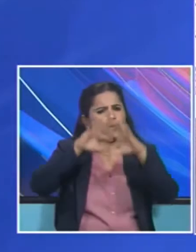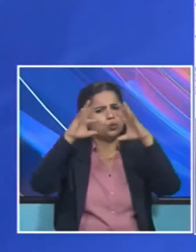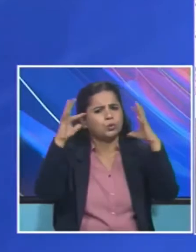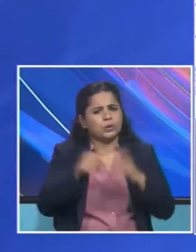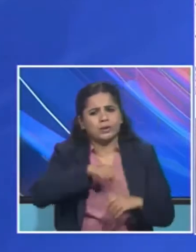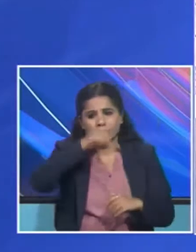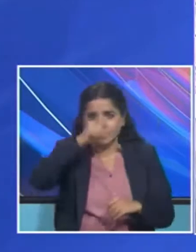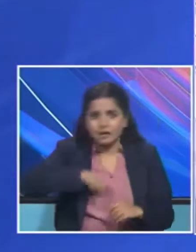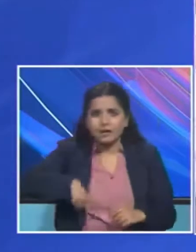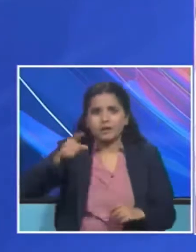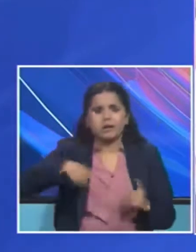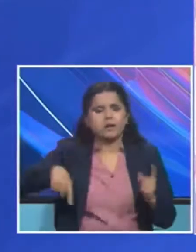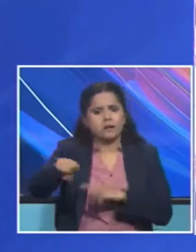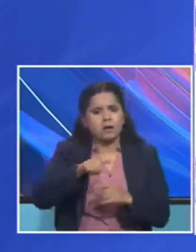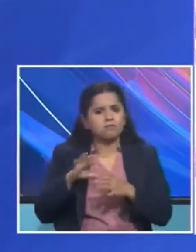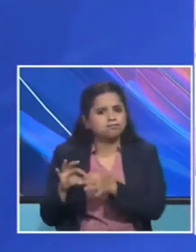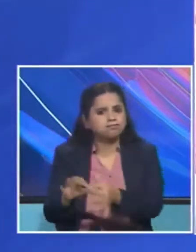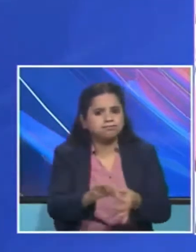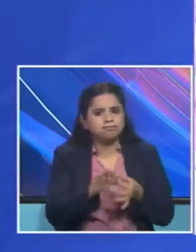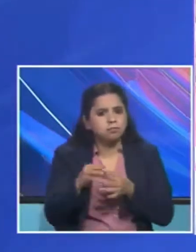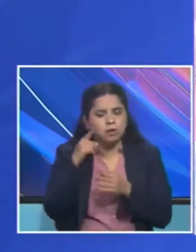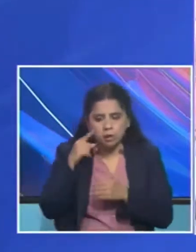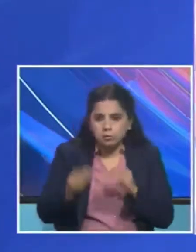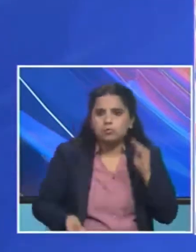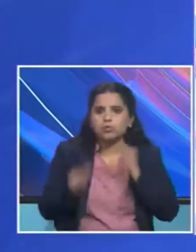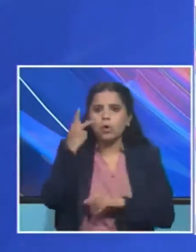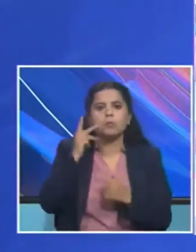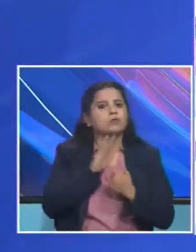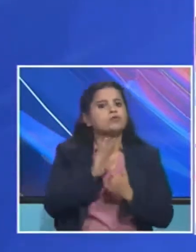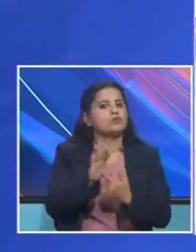की साख बढ़ाया है।